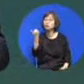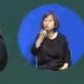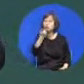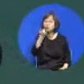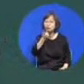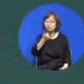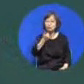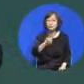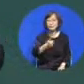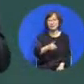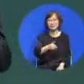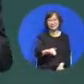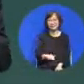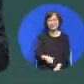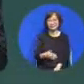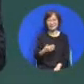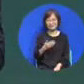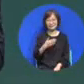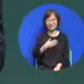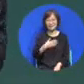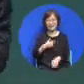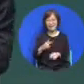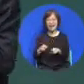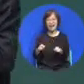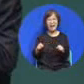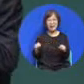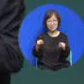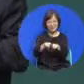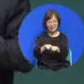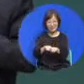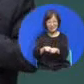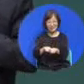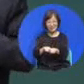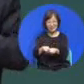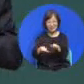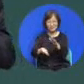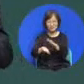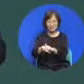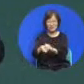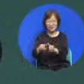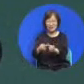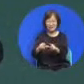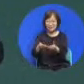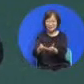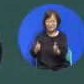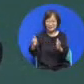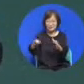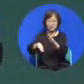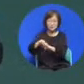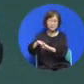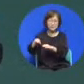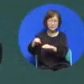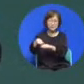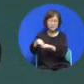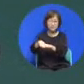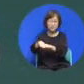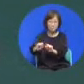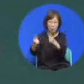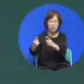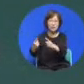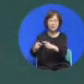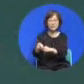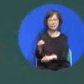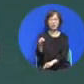me. And then Peter asked, I will. 음식에 손 놓고 먹는 사람이다. 예수님 그랬잖아요. And then Jesus said, the one who puts his hand along with me into this basket of bread.